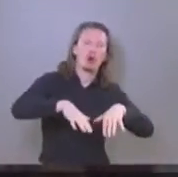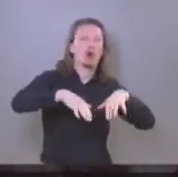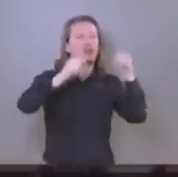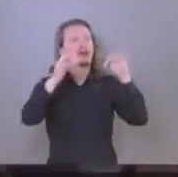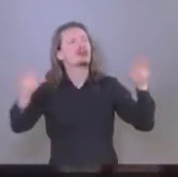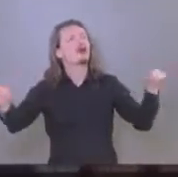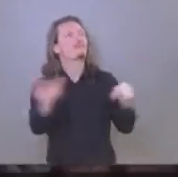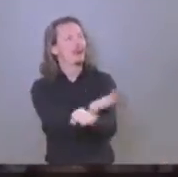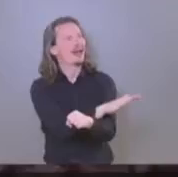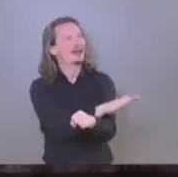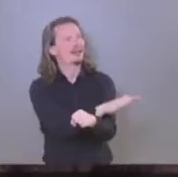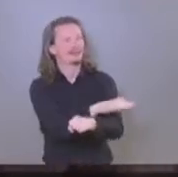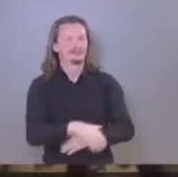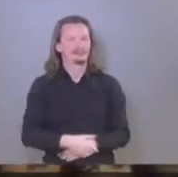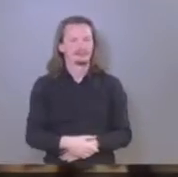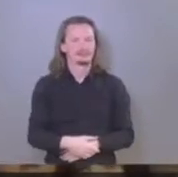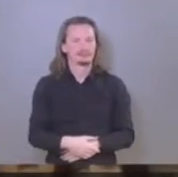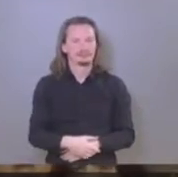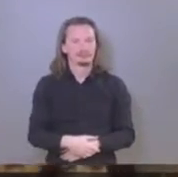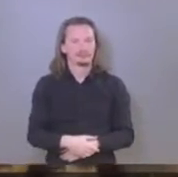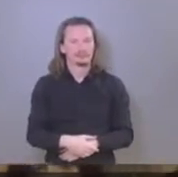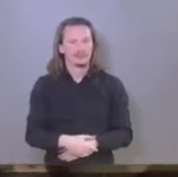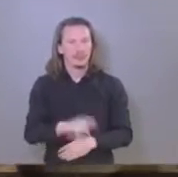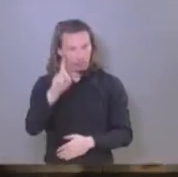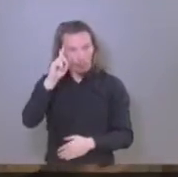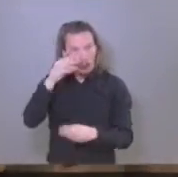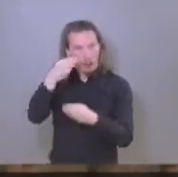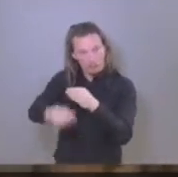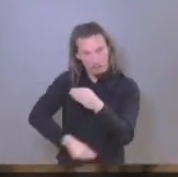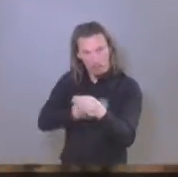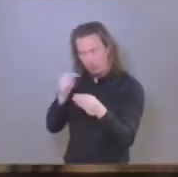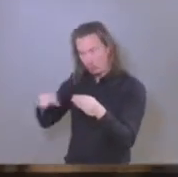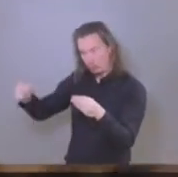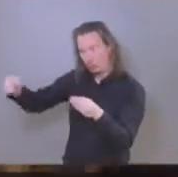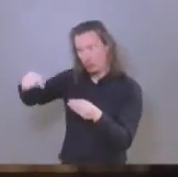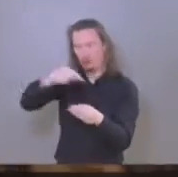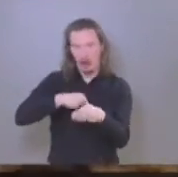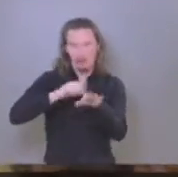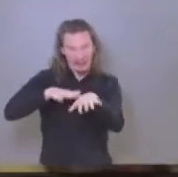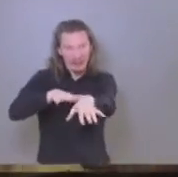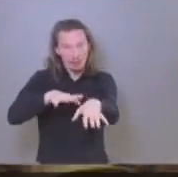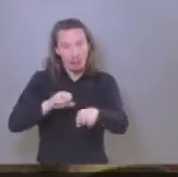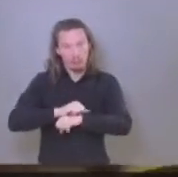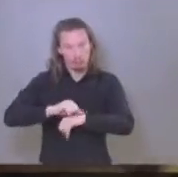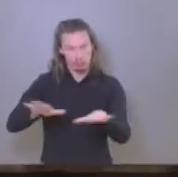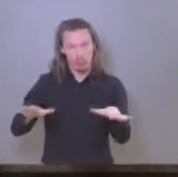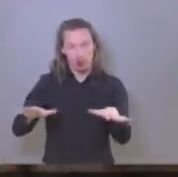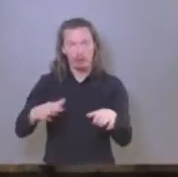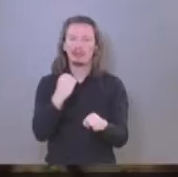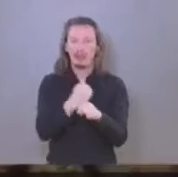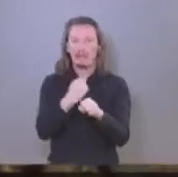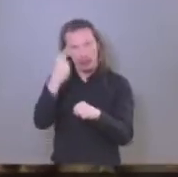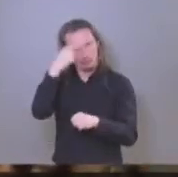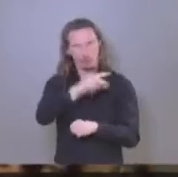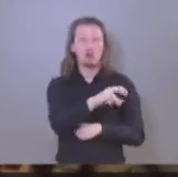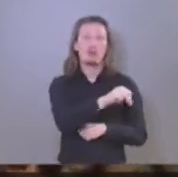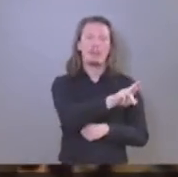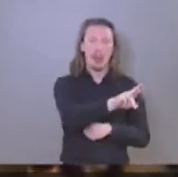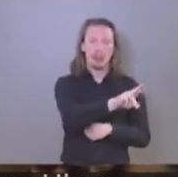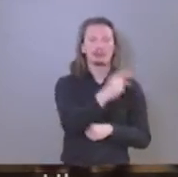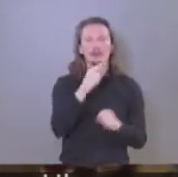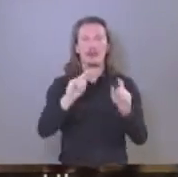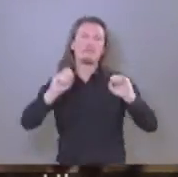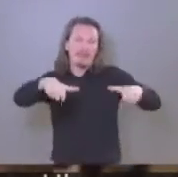temps plein. Car dans plusieurs pays du monde, il y a eu des manifestations de gens qui travaillaient pour Uber, c'est-à-dire pour